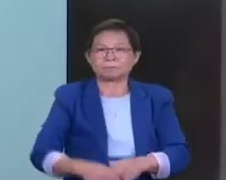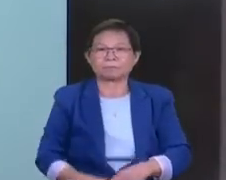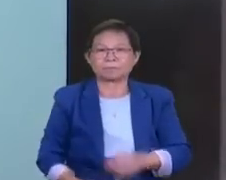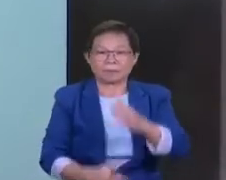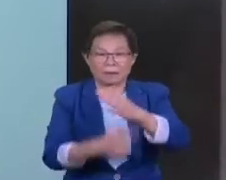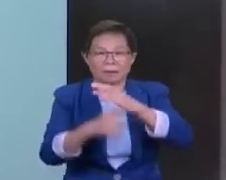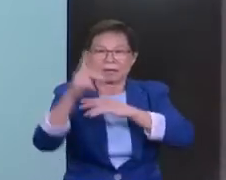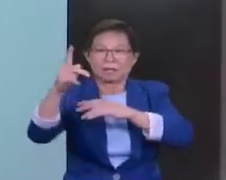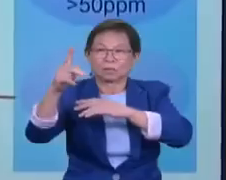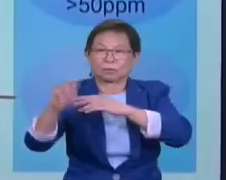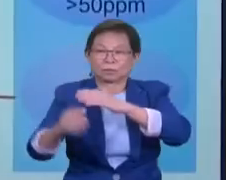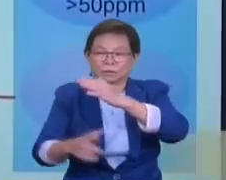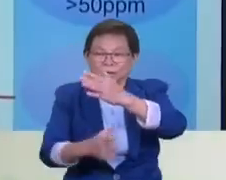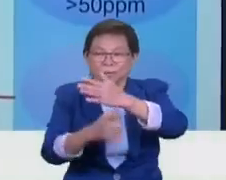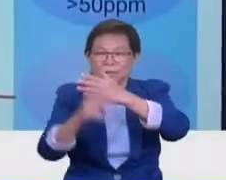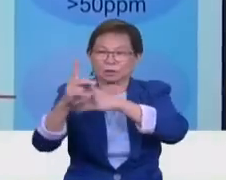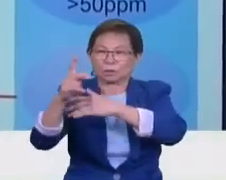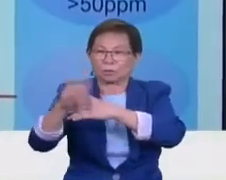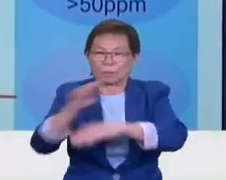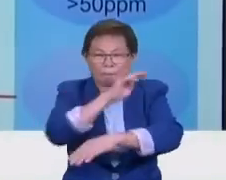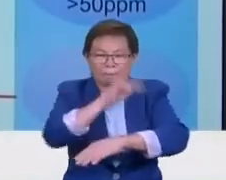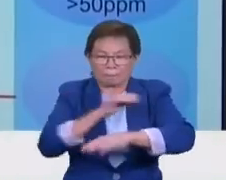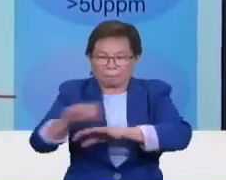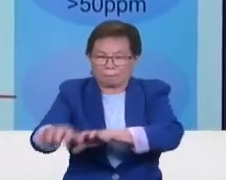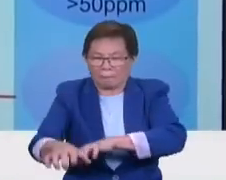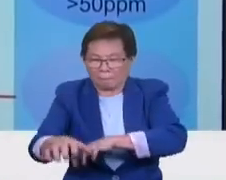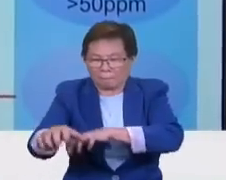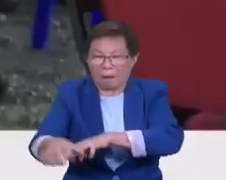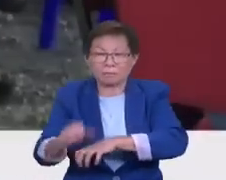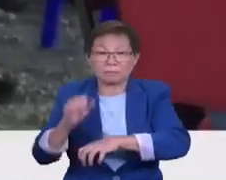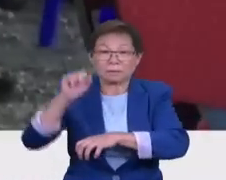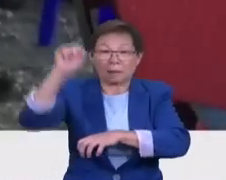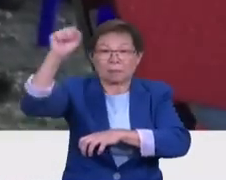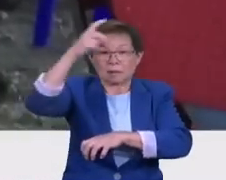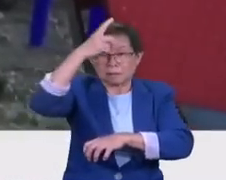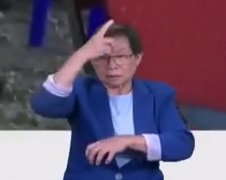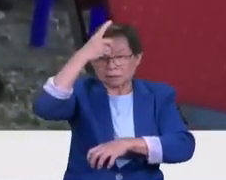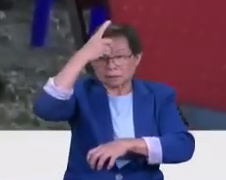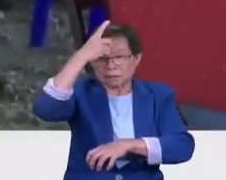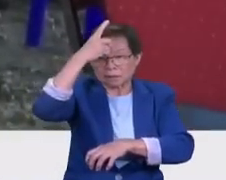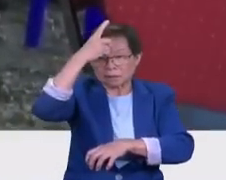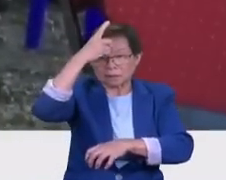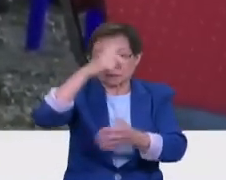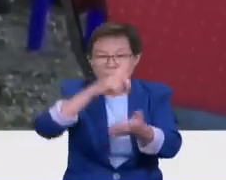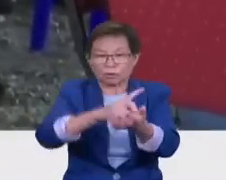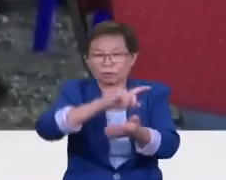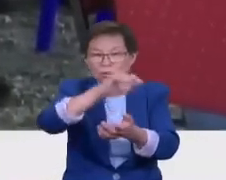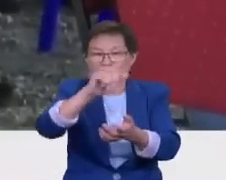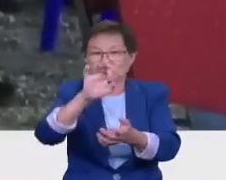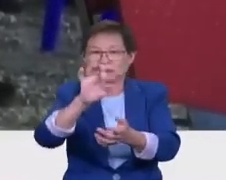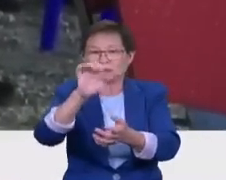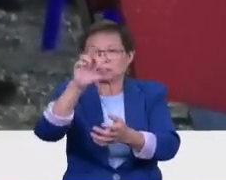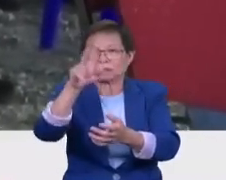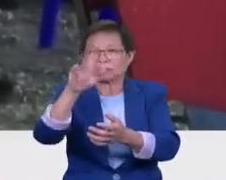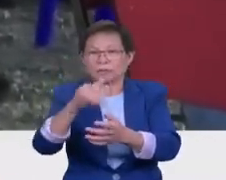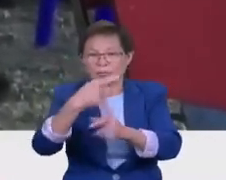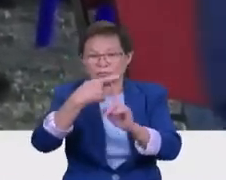timbalan ketua menteri yang juga Menteri Pertanian dan Perikanan Sabah Datuk Seri Panglima Dr Je